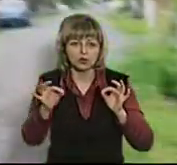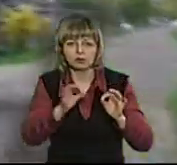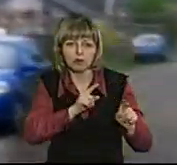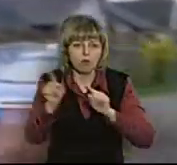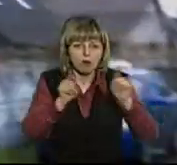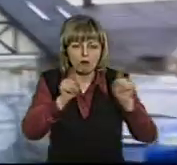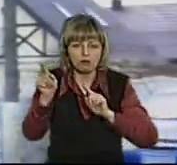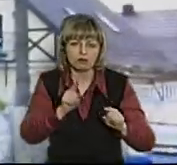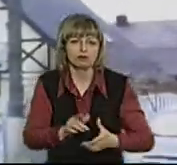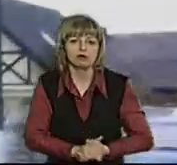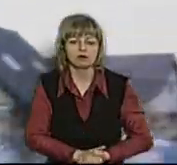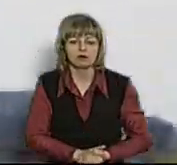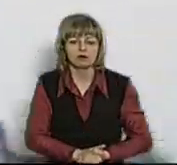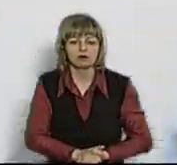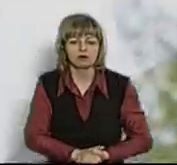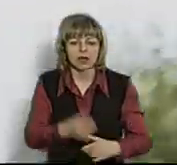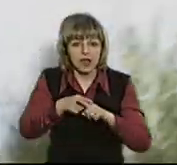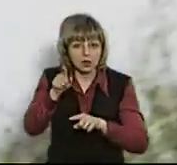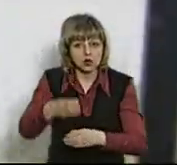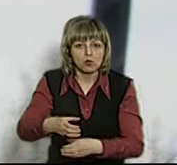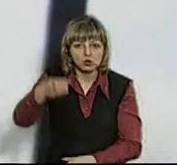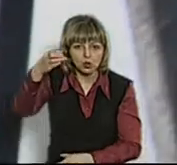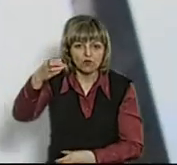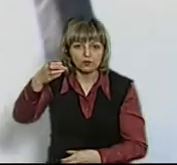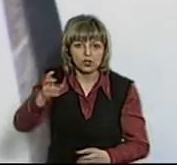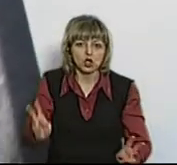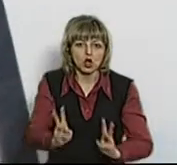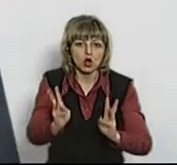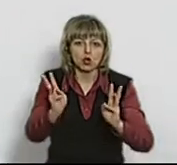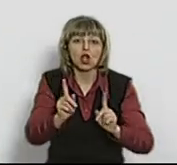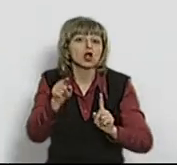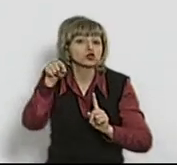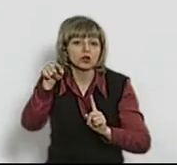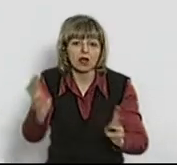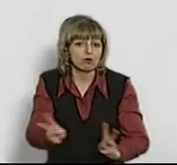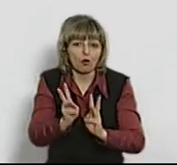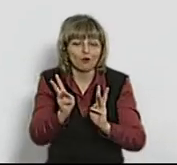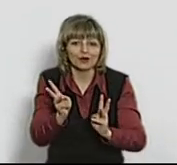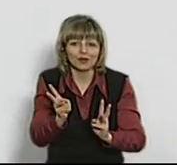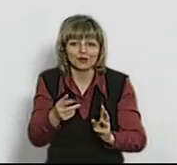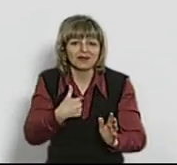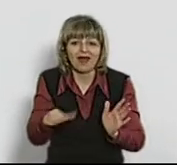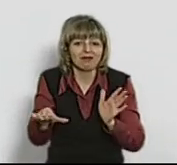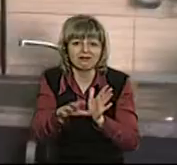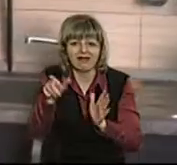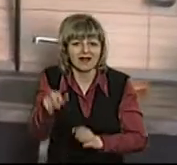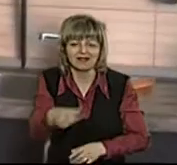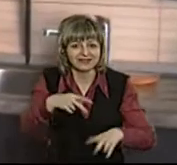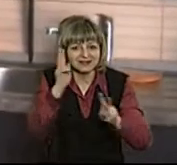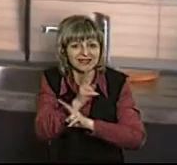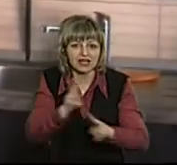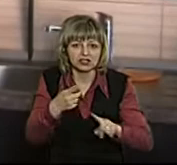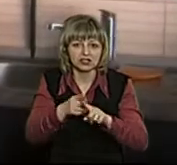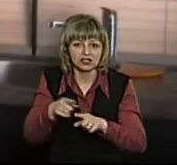вулиці Куделі. Воно на цьому востолбі горіло. А що воно там горіло, бо що ж, я ж не електрик, не знаю. На